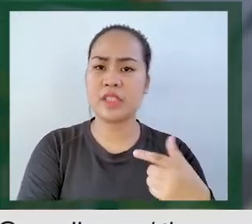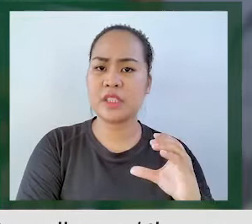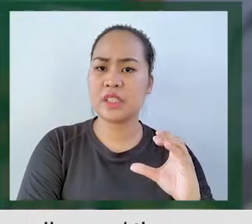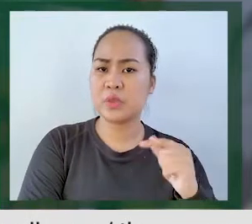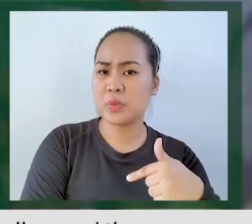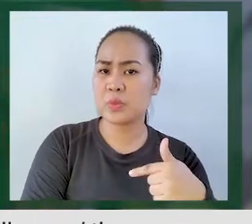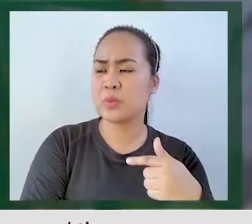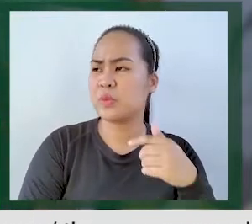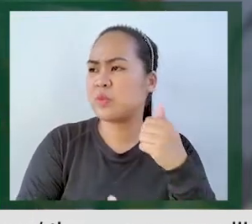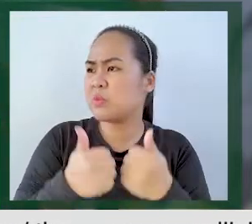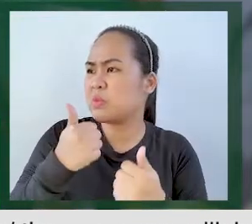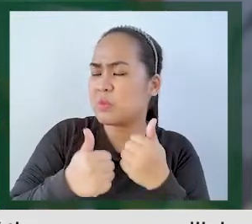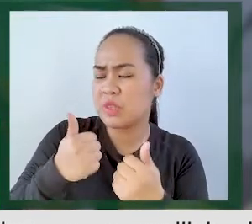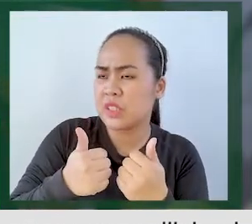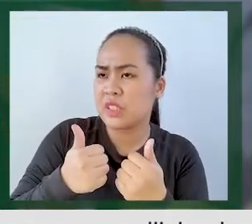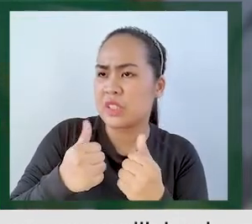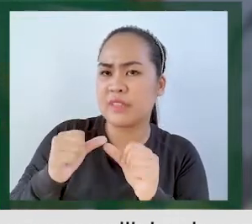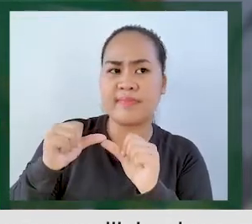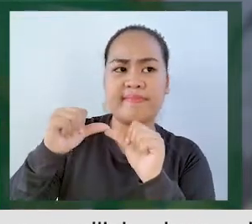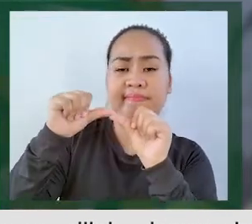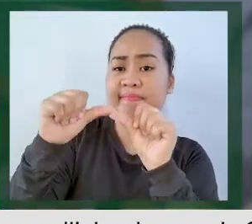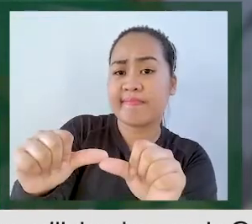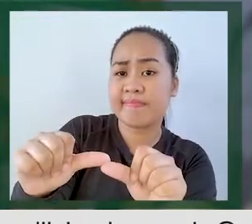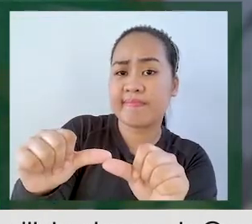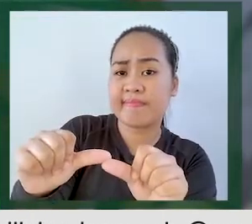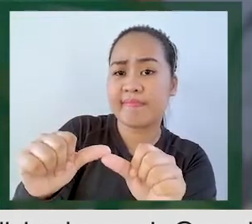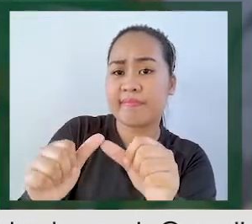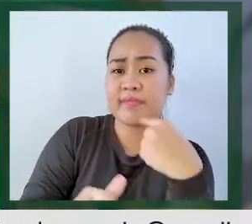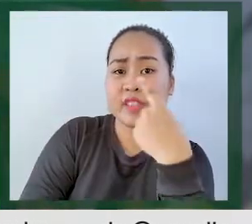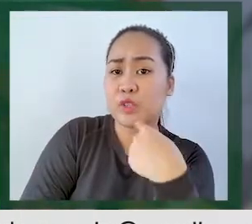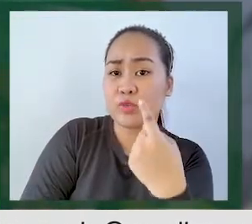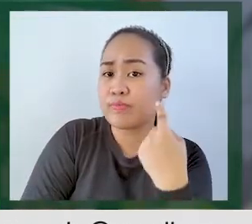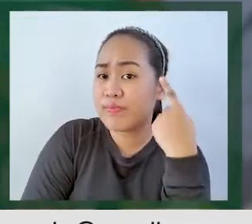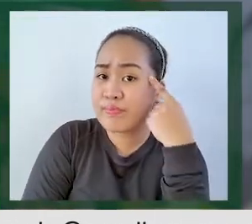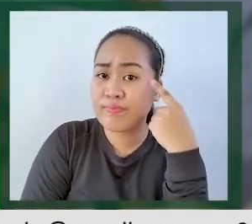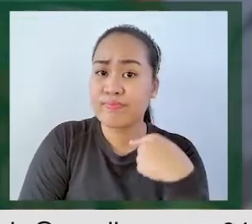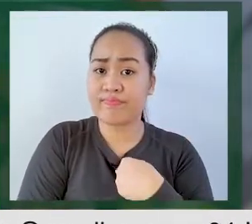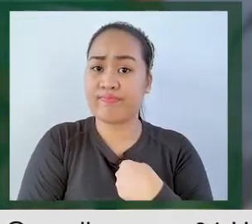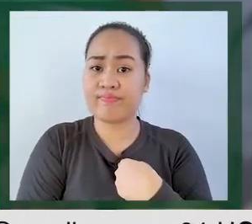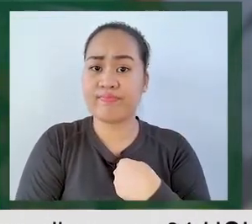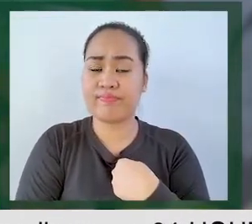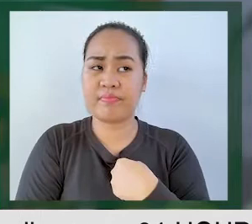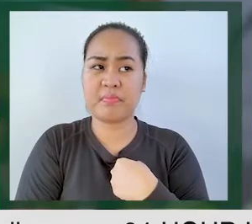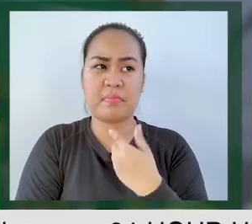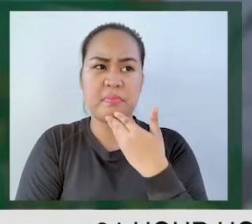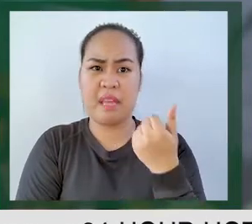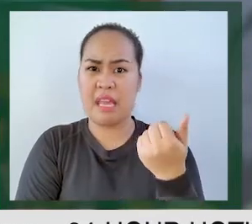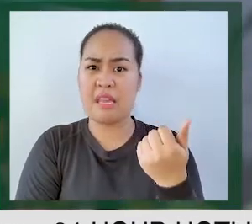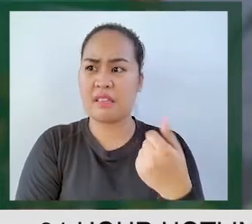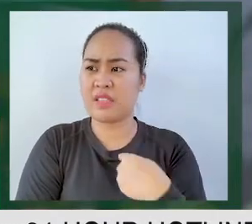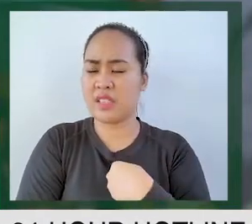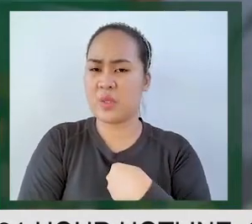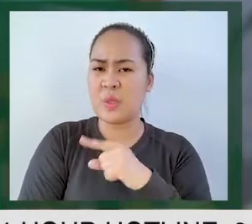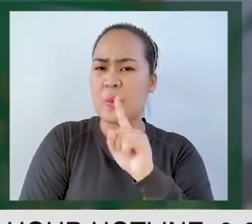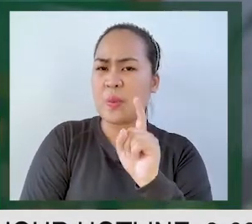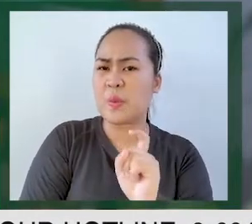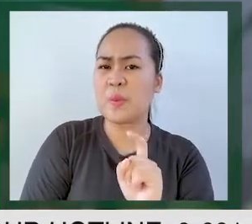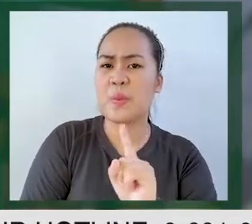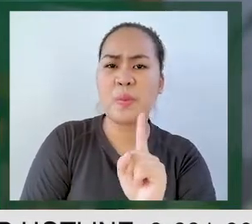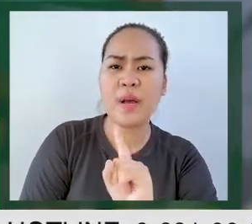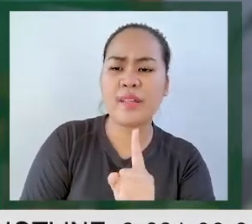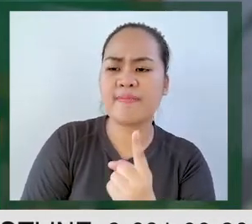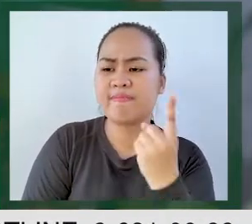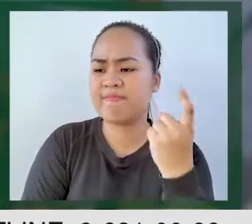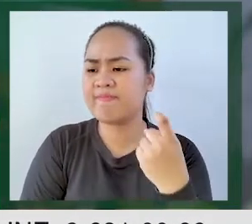GCQ? Siguro kung ako po tatanungin, mas gusto ko na ma-extend ng konti, no? Besides, bukas naman ang mga